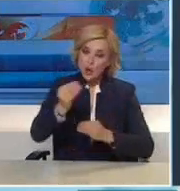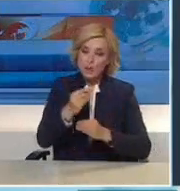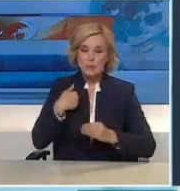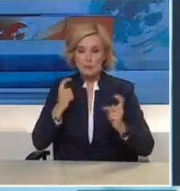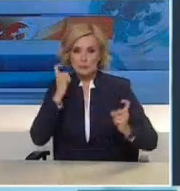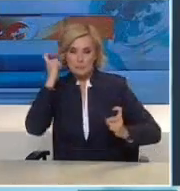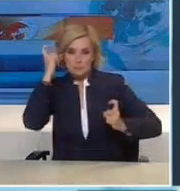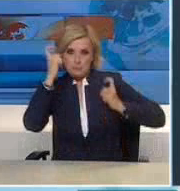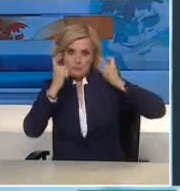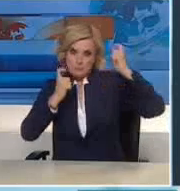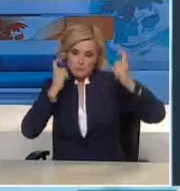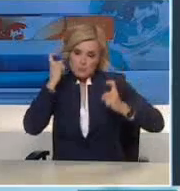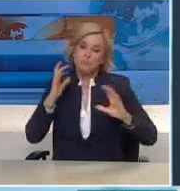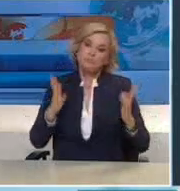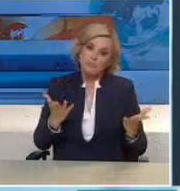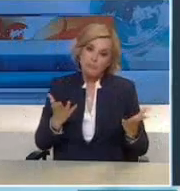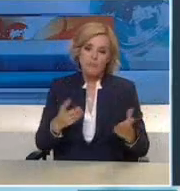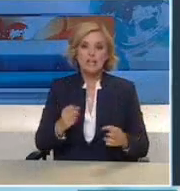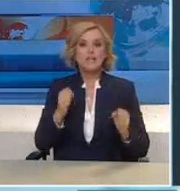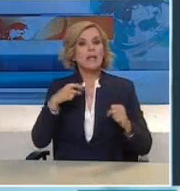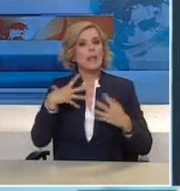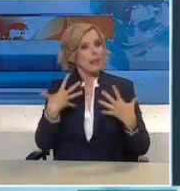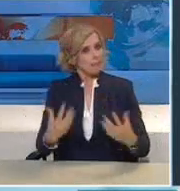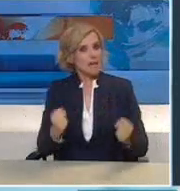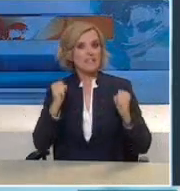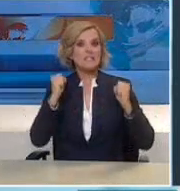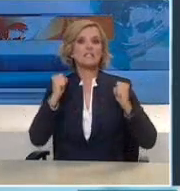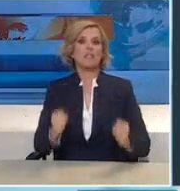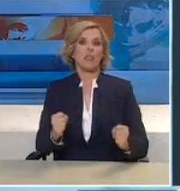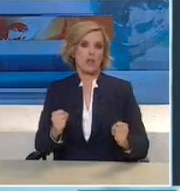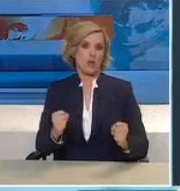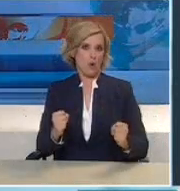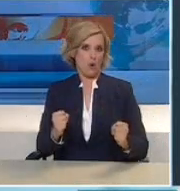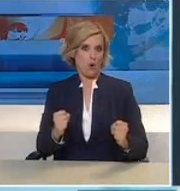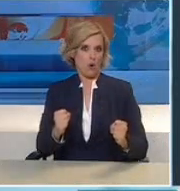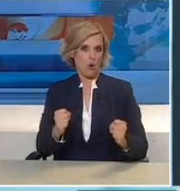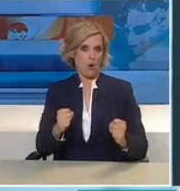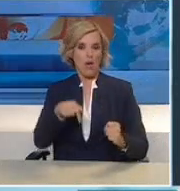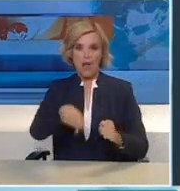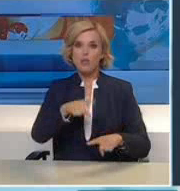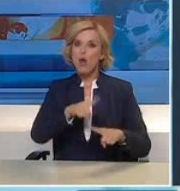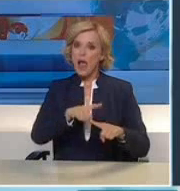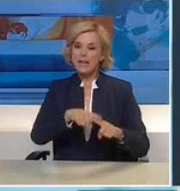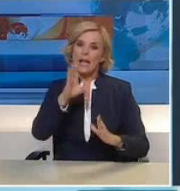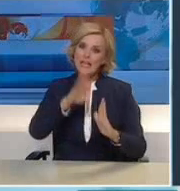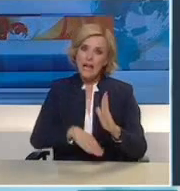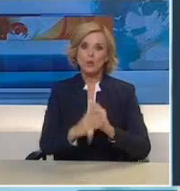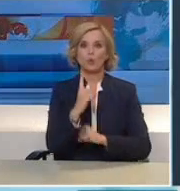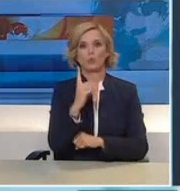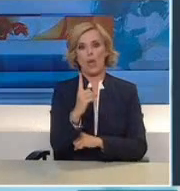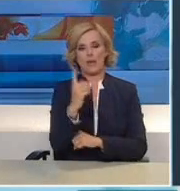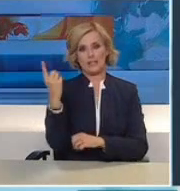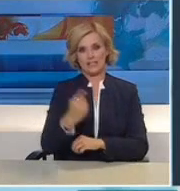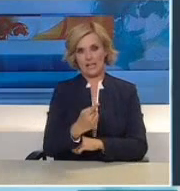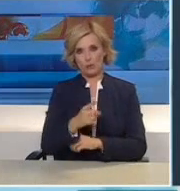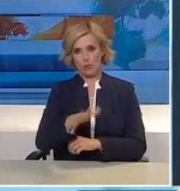εκτιμήσεις επιβεβαιώνεται η σταθεροποίηση του ρο 0 πολύ κάτω από το 1 στην ελληνική επιδημία. Οι στόχοι